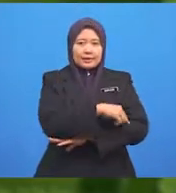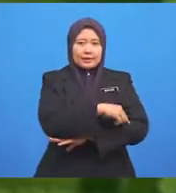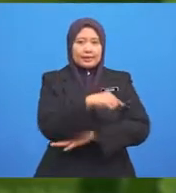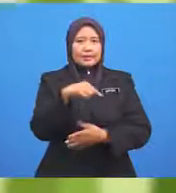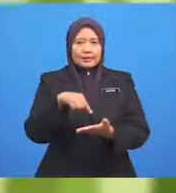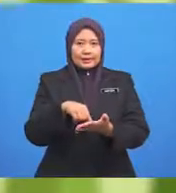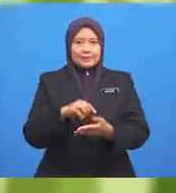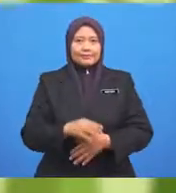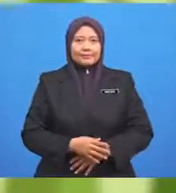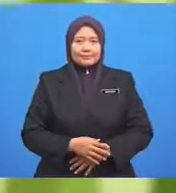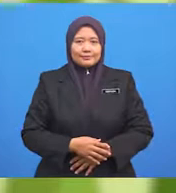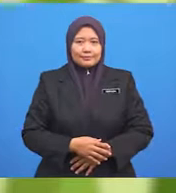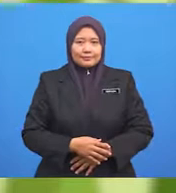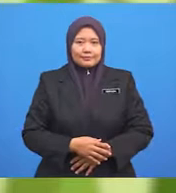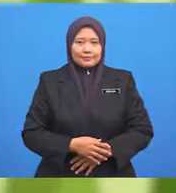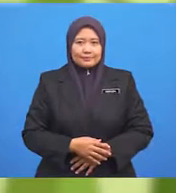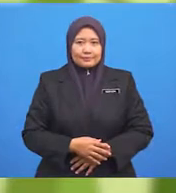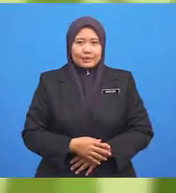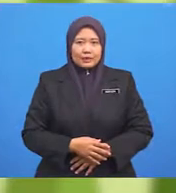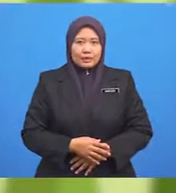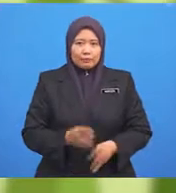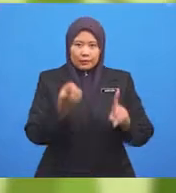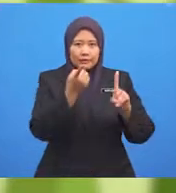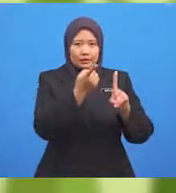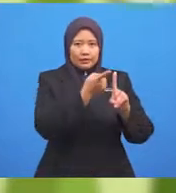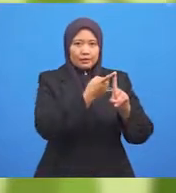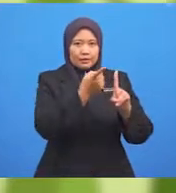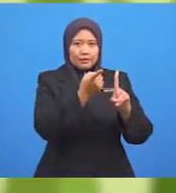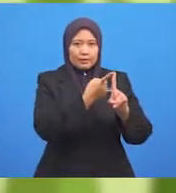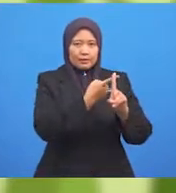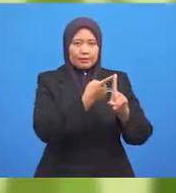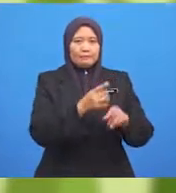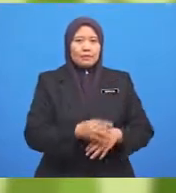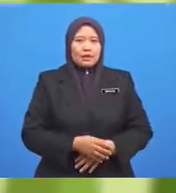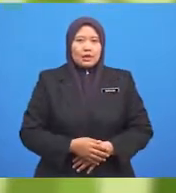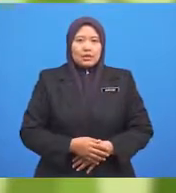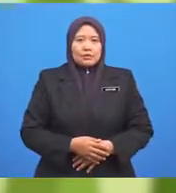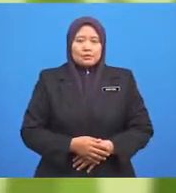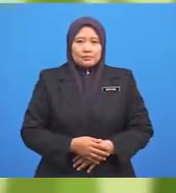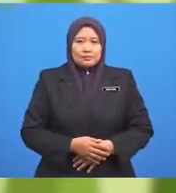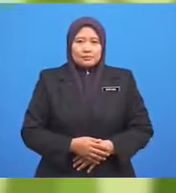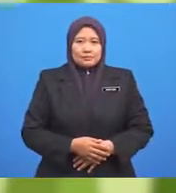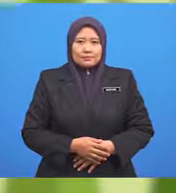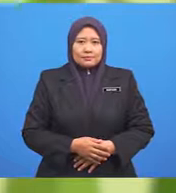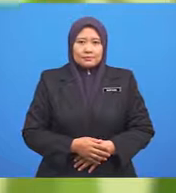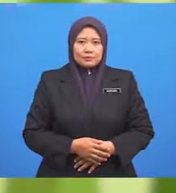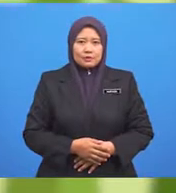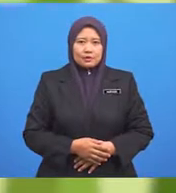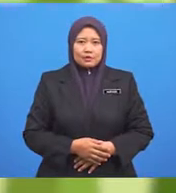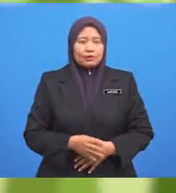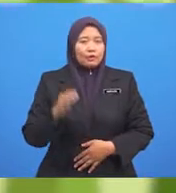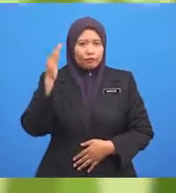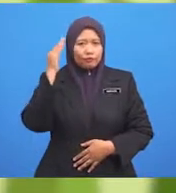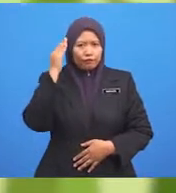tajuk ini. Pada akhir pembelajaran, murid-murid akan dapat pertama,